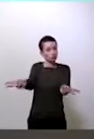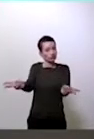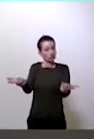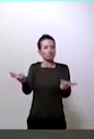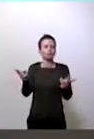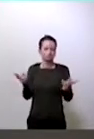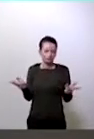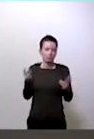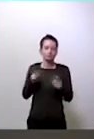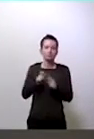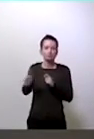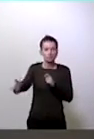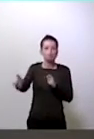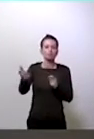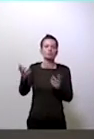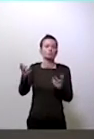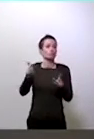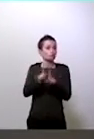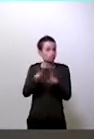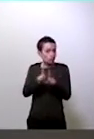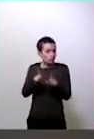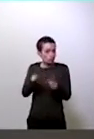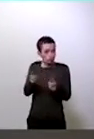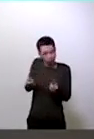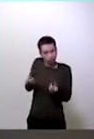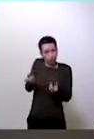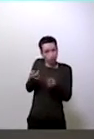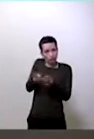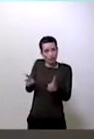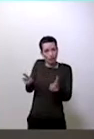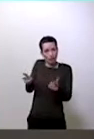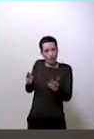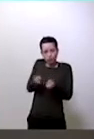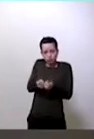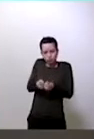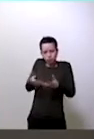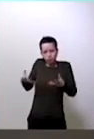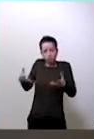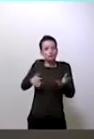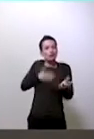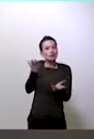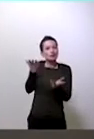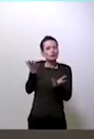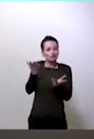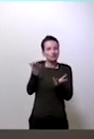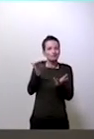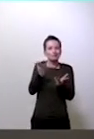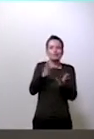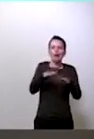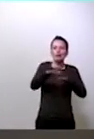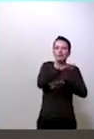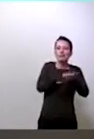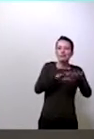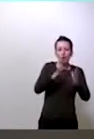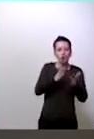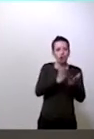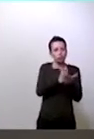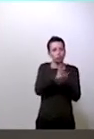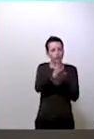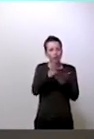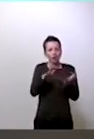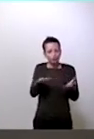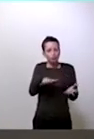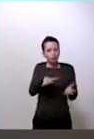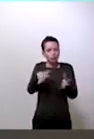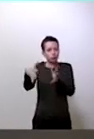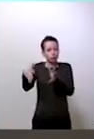conscient. Bordeaux a également connu un développement avec les grandes opérations d'aménagement. Et nous